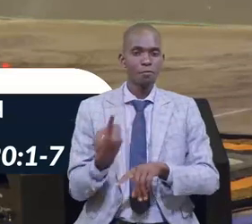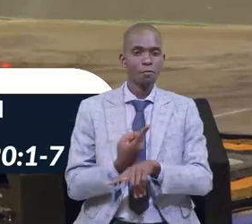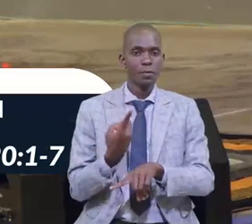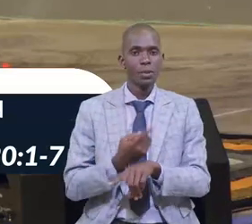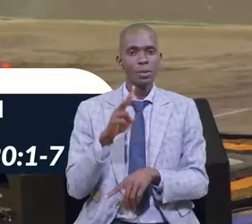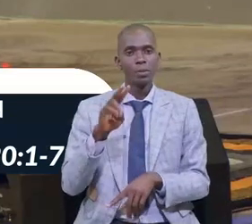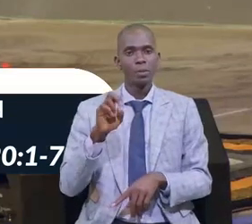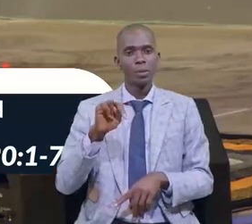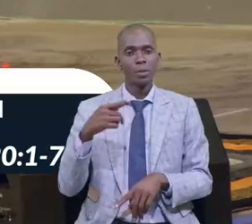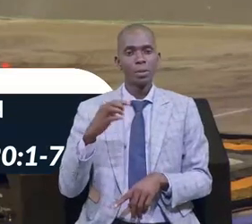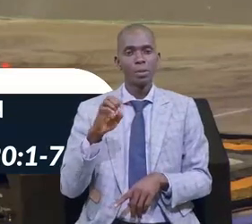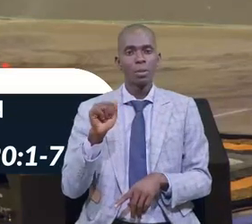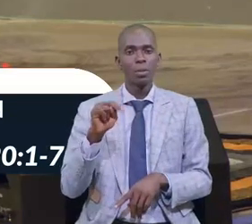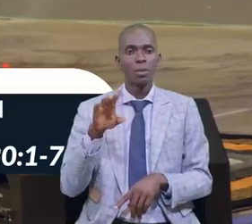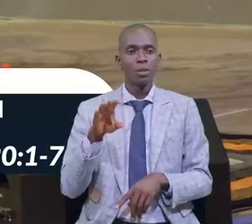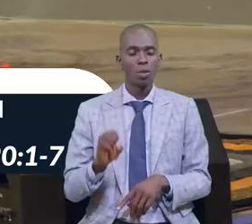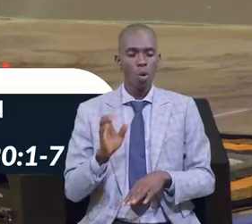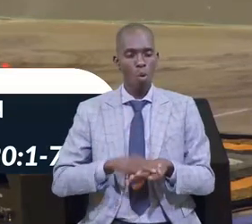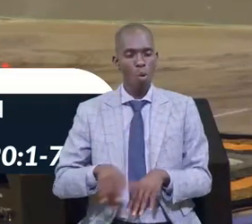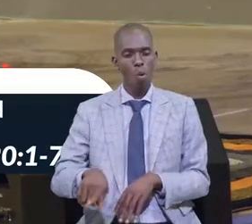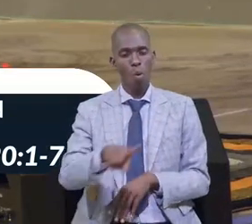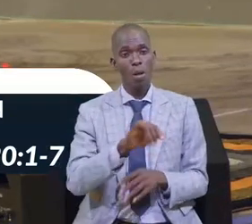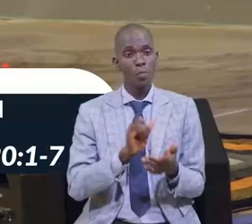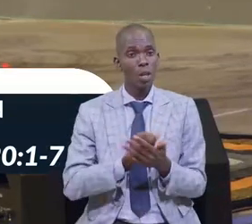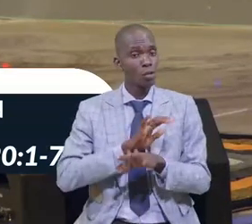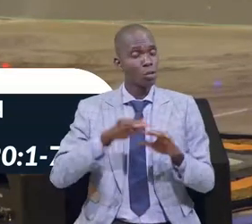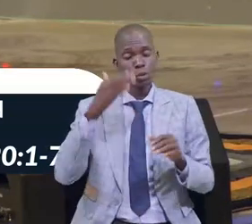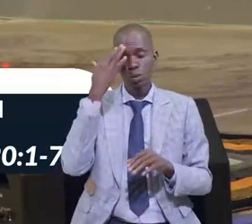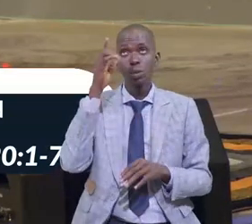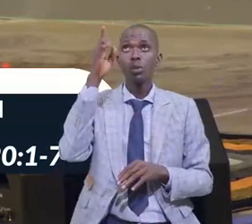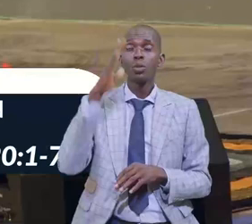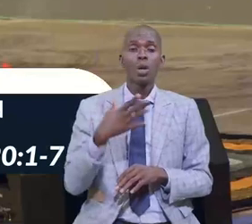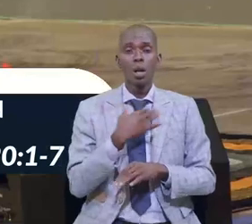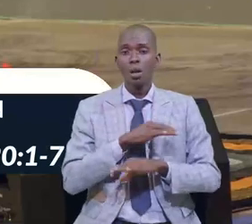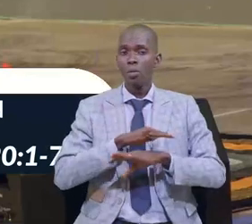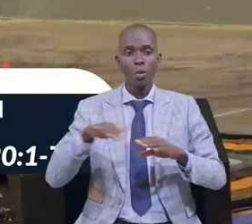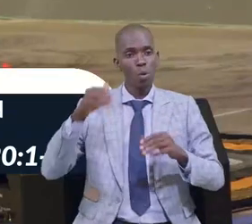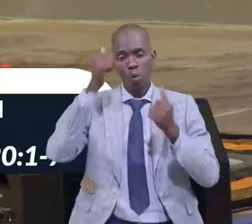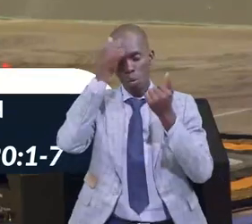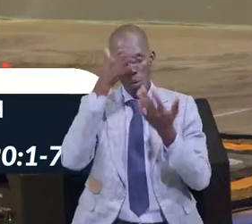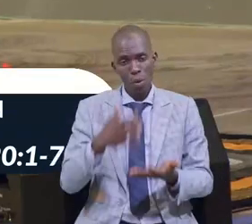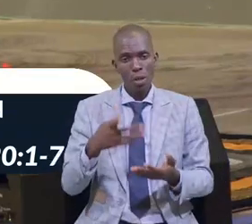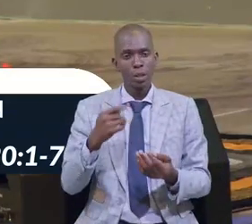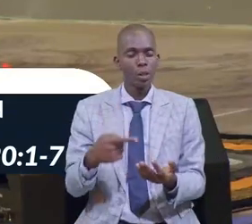punir ceux qui ne connaissent pas Dieu et ceux qui n'obéissent